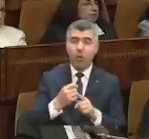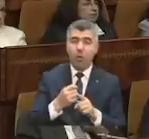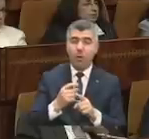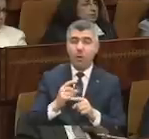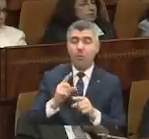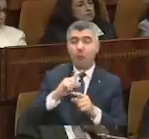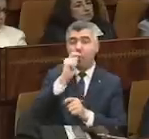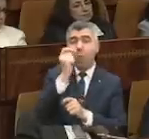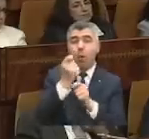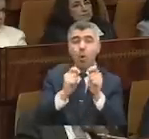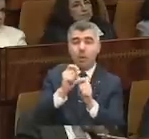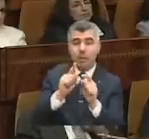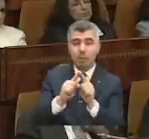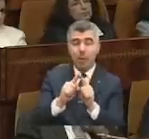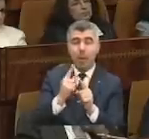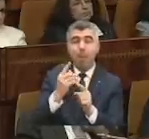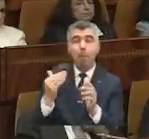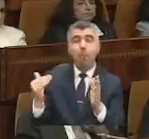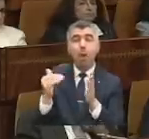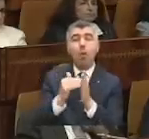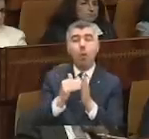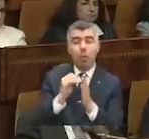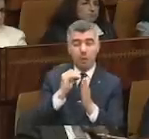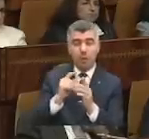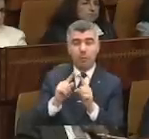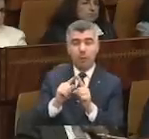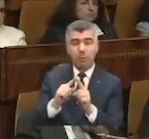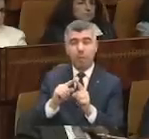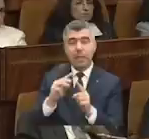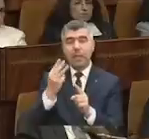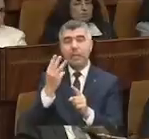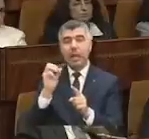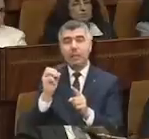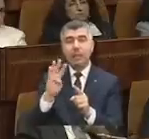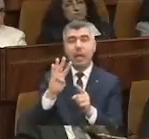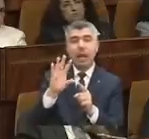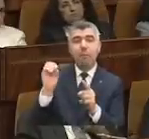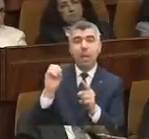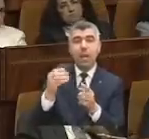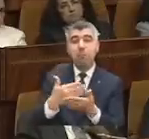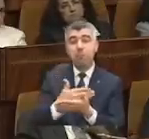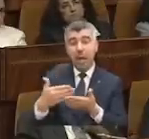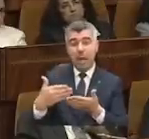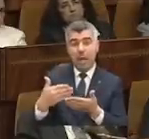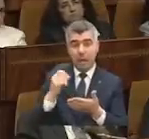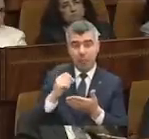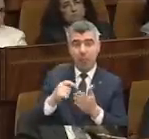وكيجي كي يدبر لنا واحد 20 ولا 30 مليار ديال الصفقات